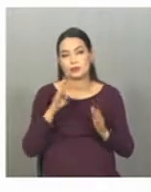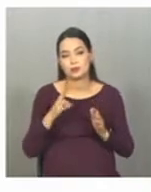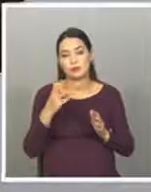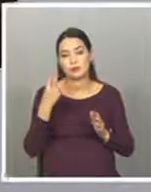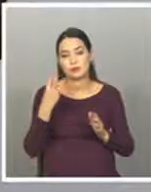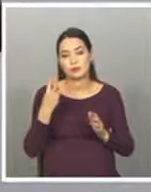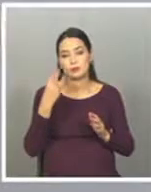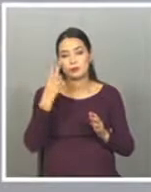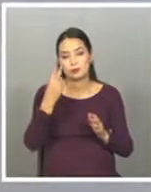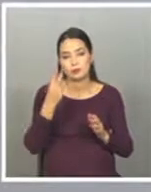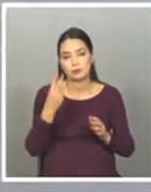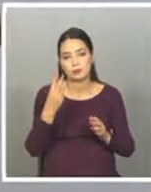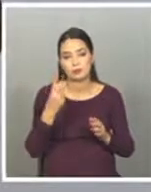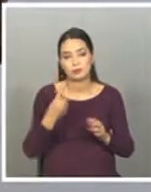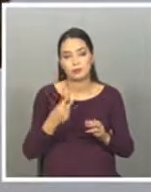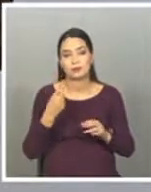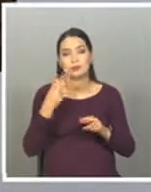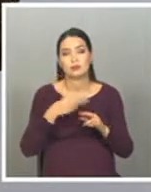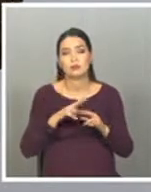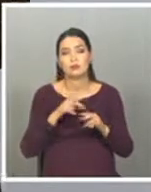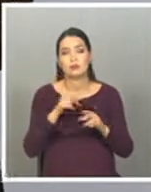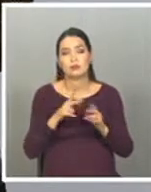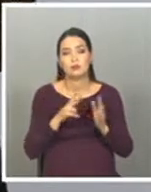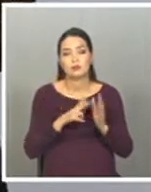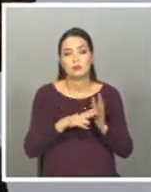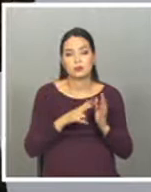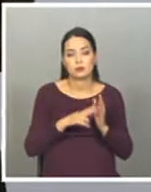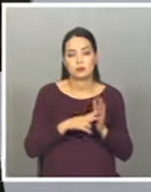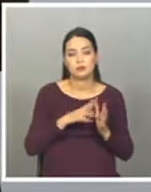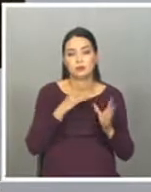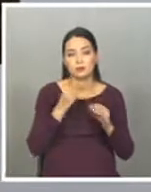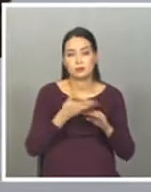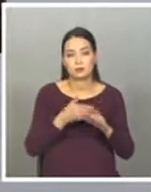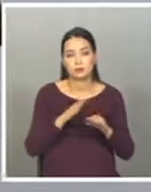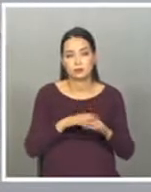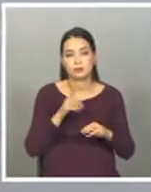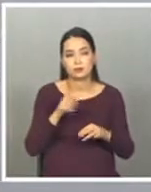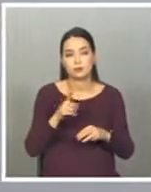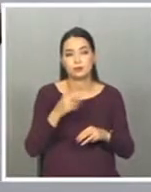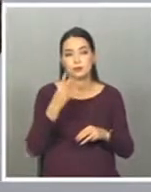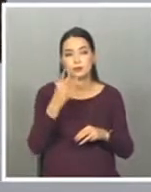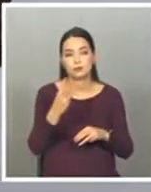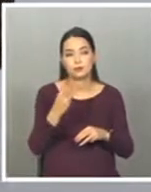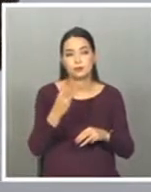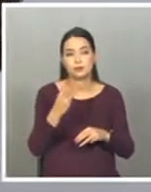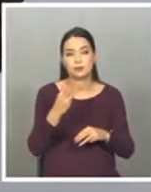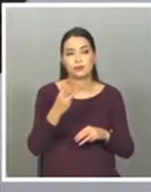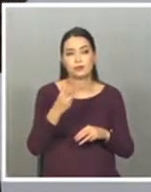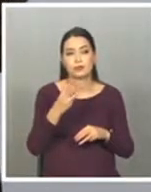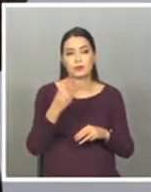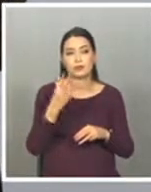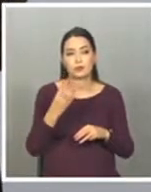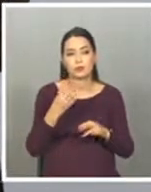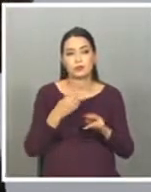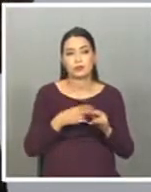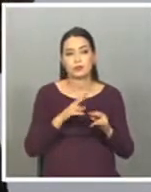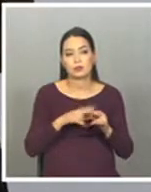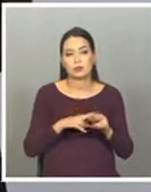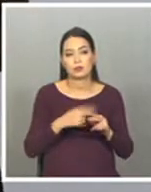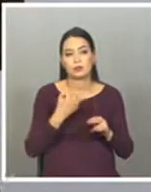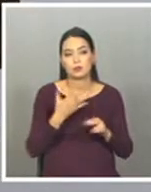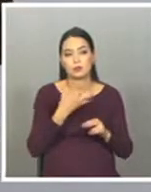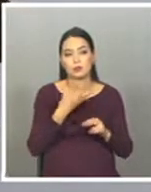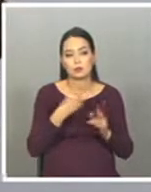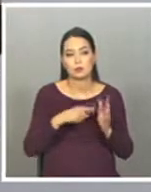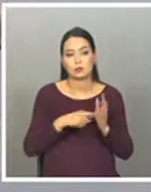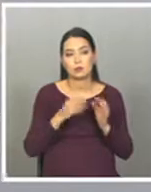3 дәрежесі. Яғни 8-ден 3-ті 4-ке көбейтеміз, 2-ден 3 шығады. Және 5-тің 4 дәрежесі көбейтілген m-ның 10